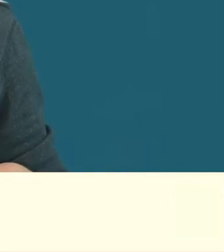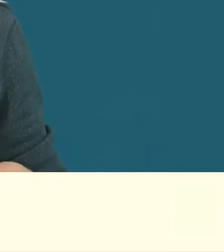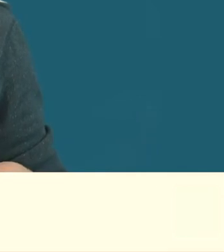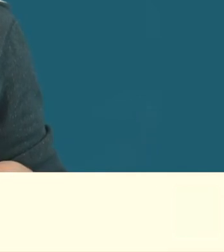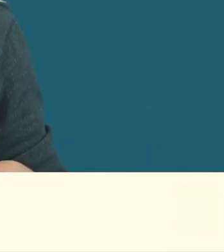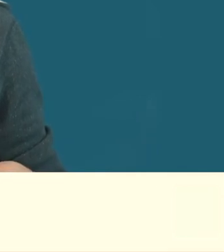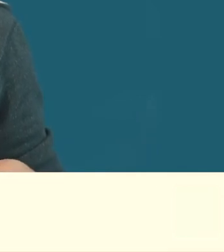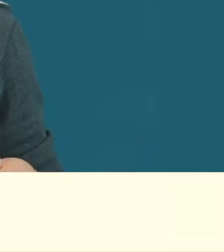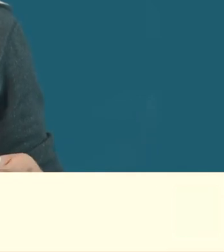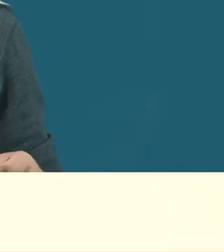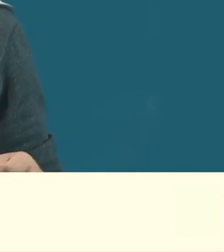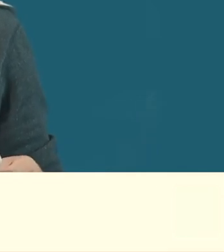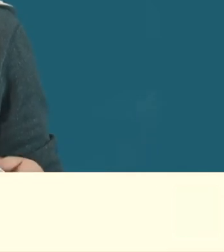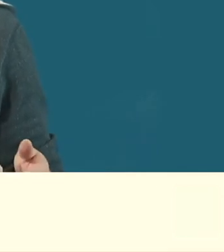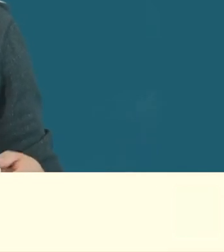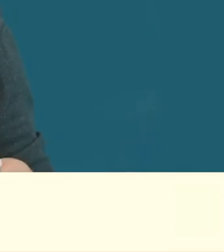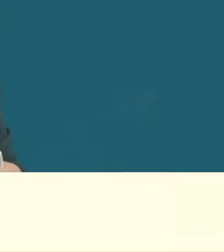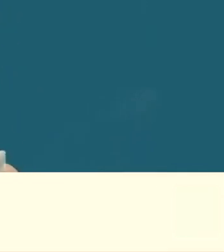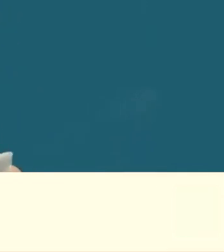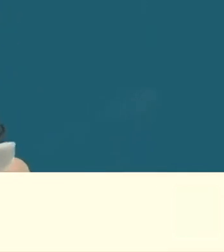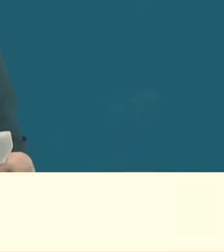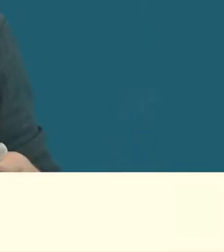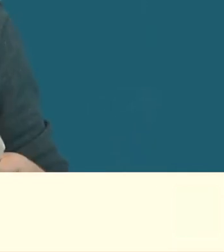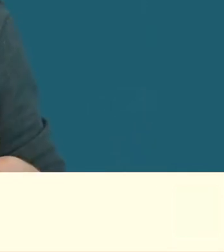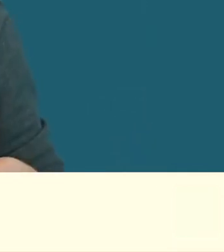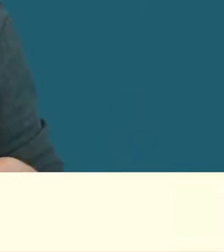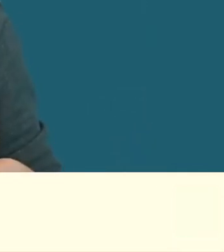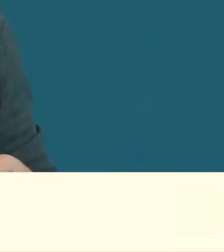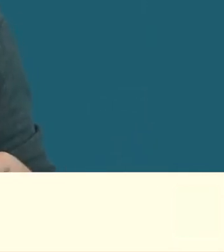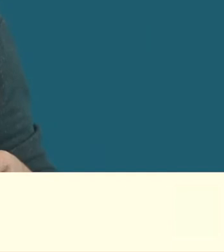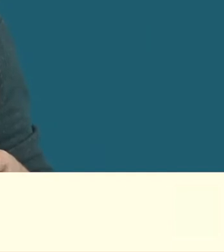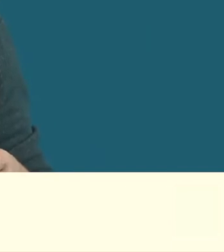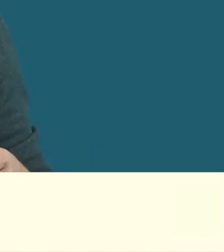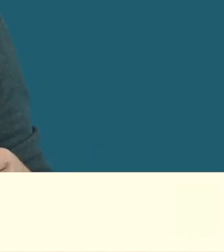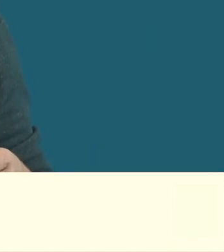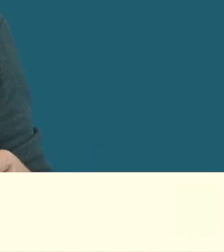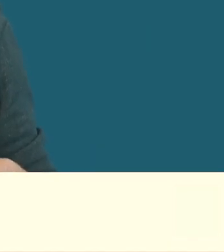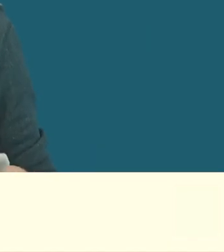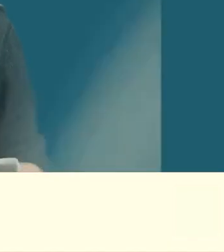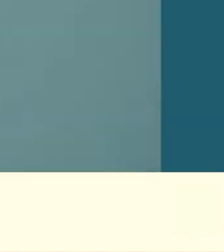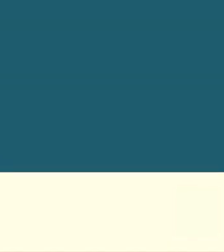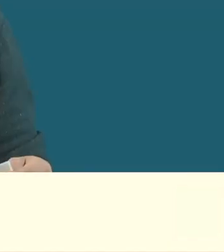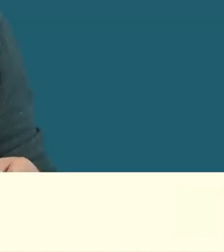Guérard Sophie, Guillaume, excusez-moi, Hoffmann Gilbert, absent représenté par Frédéric